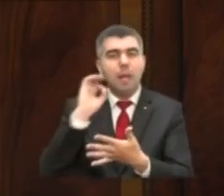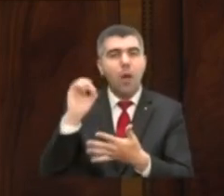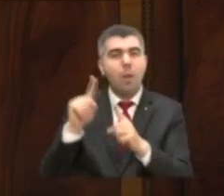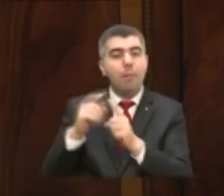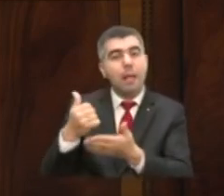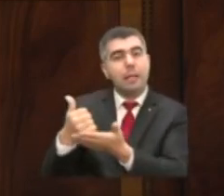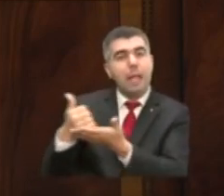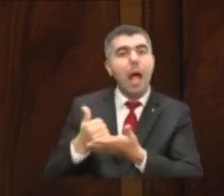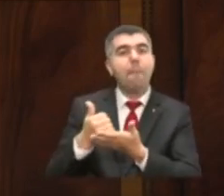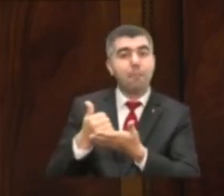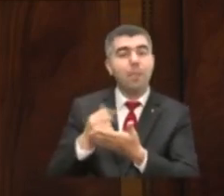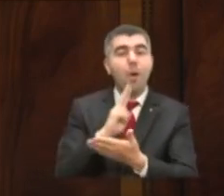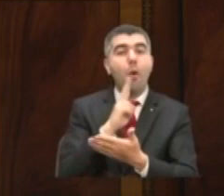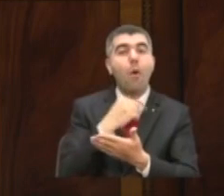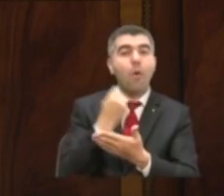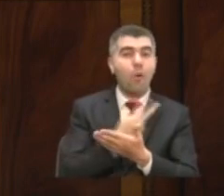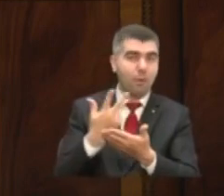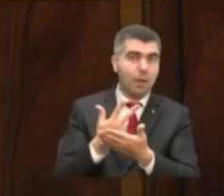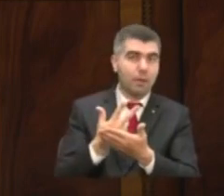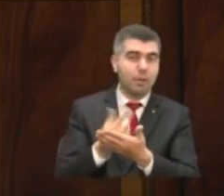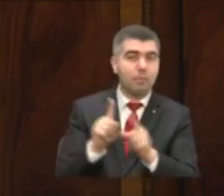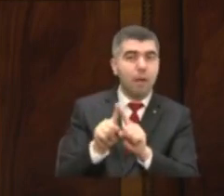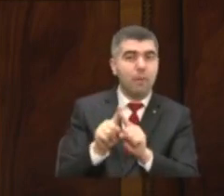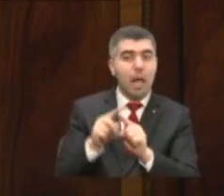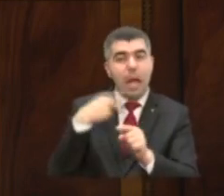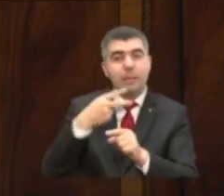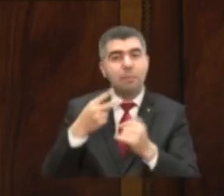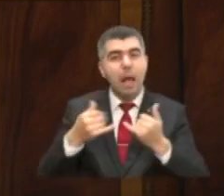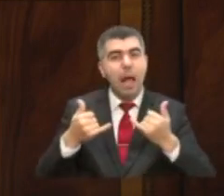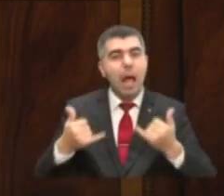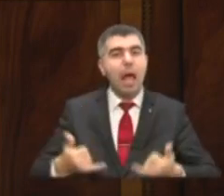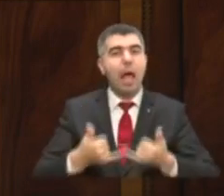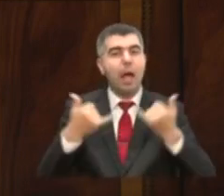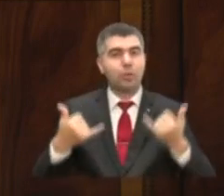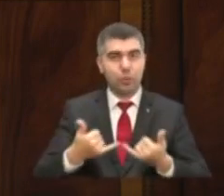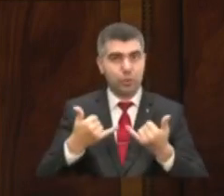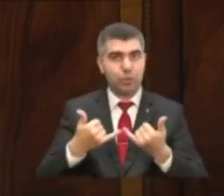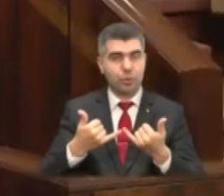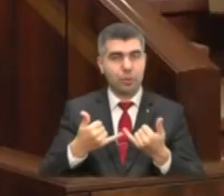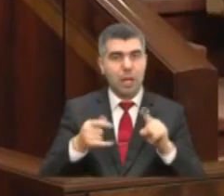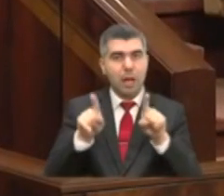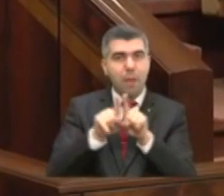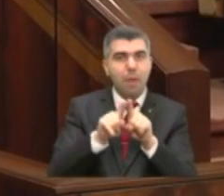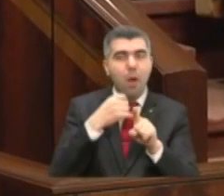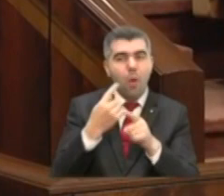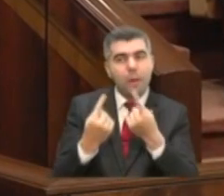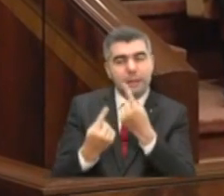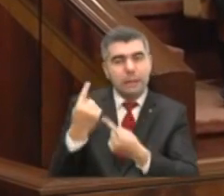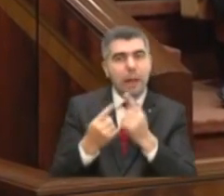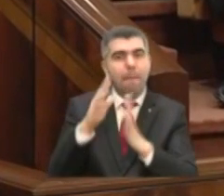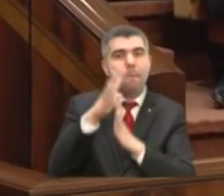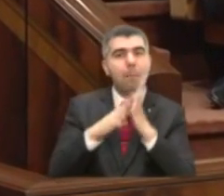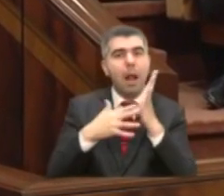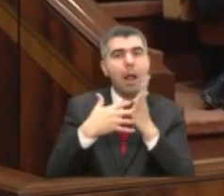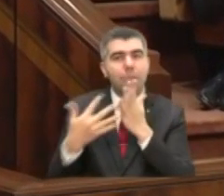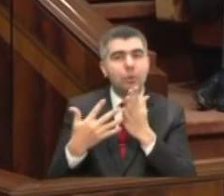العرش تلاقينا أعضاء الحكومة فرحنا، علاش؟ لأن جميع آلية البلوكاج اللي كاينة في بعض البرامج